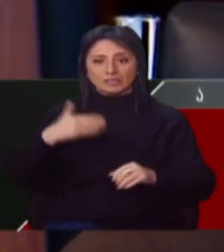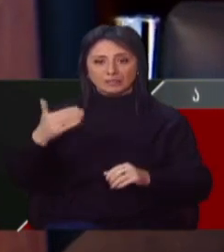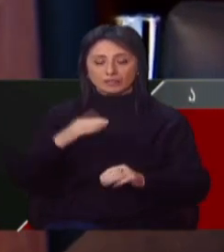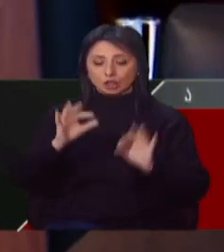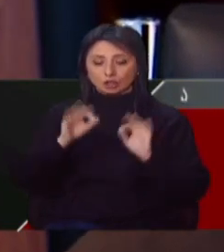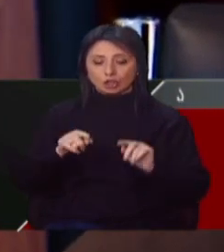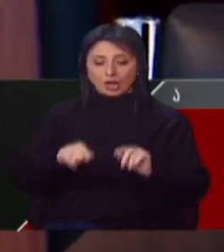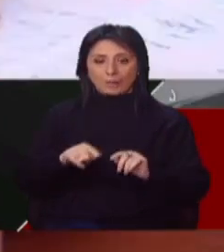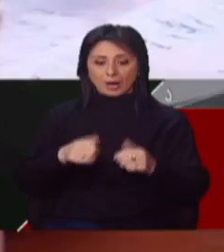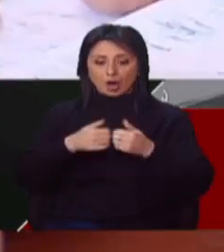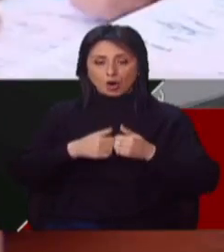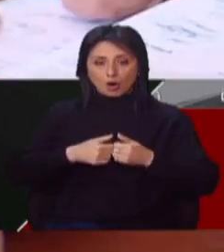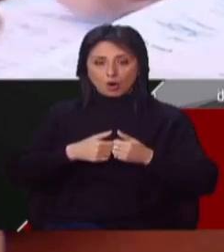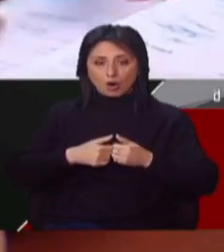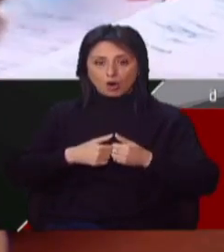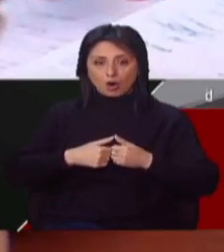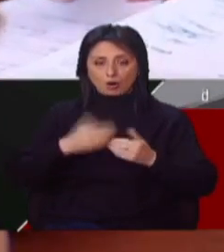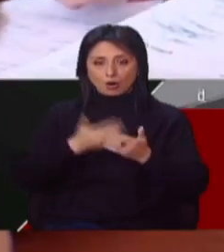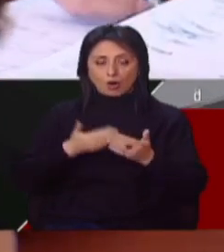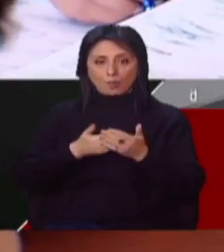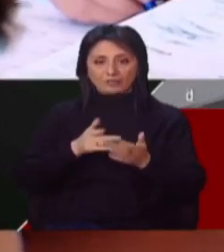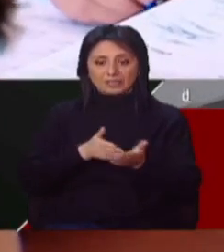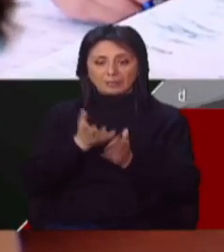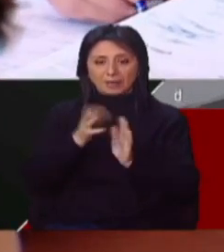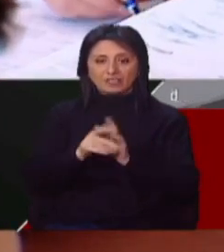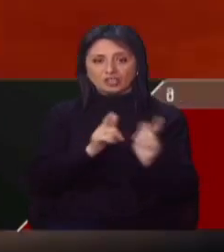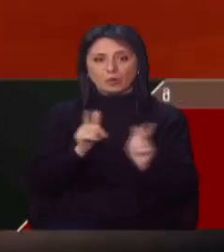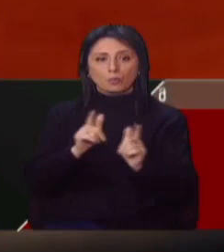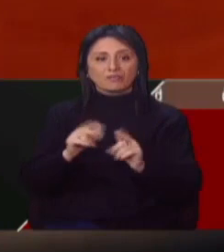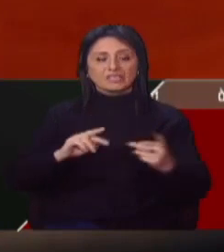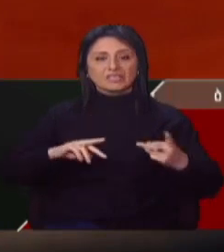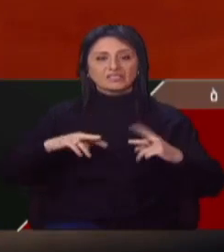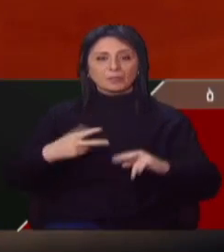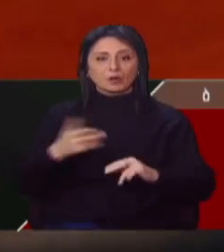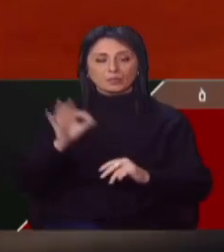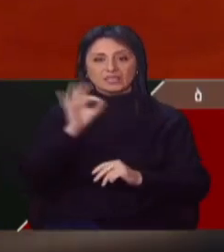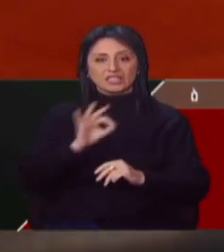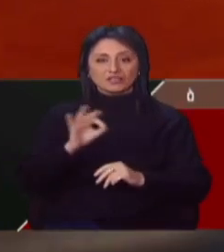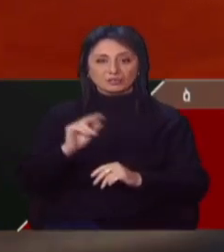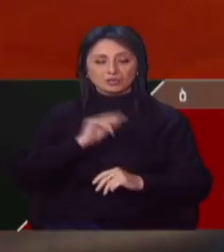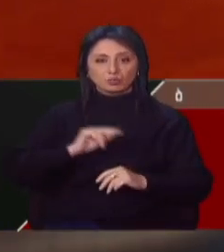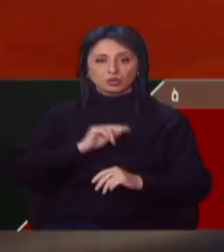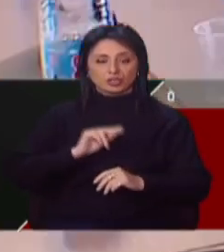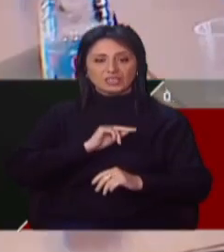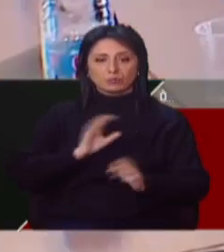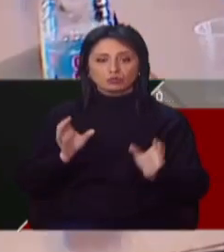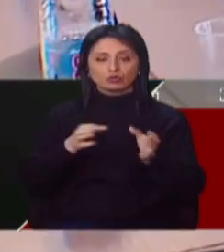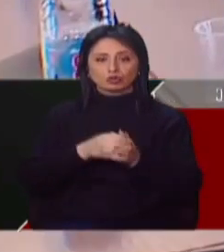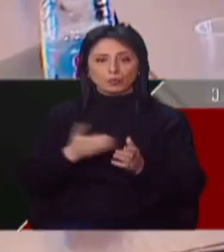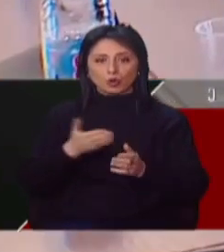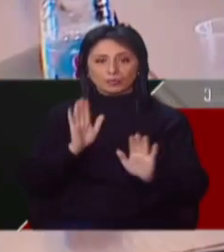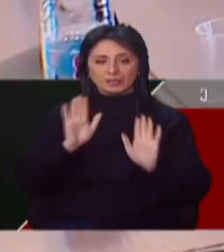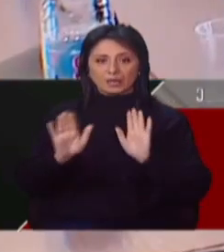მხრიდან, სწორედ ამ კომისიებს am recomandăție bisparcăm și mămza da. Cule bebi romlis tau bazet imușaua, samușaua jgupma,